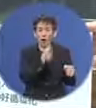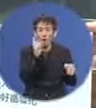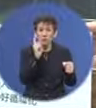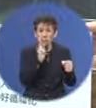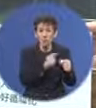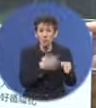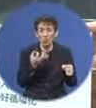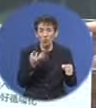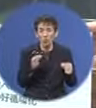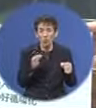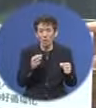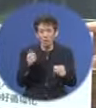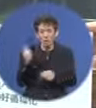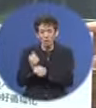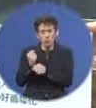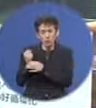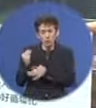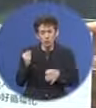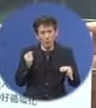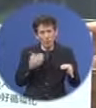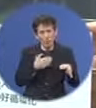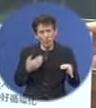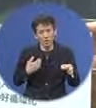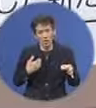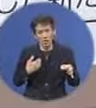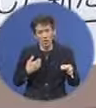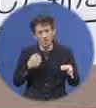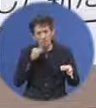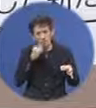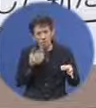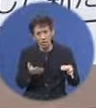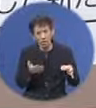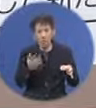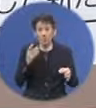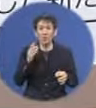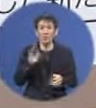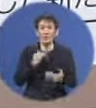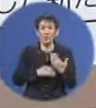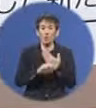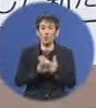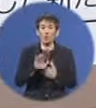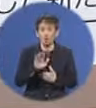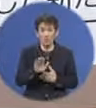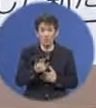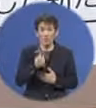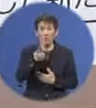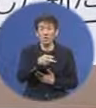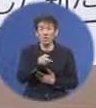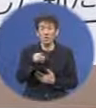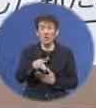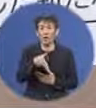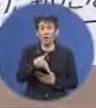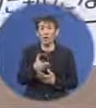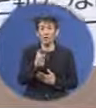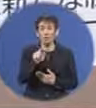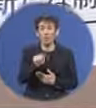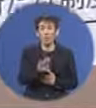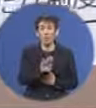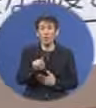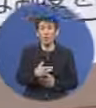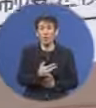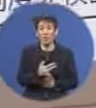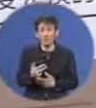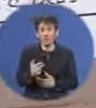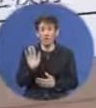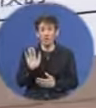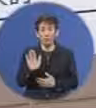お金をそこから作れないかというようなこともあると思うんですね、 はい、 でこのリバースモーゲージってそこに書いてありますが、はい、これ